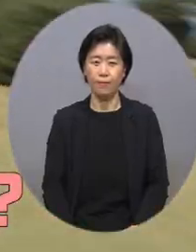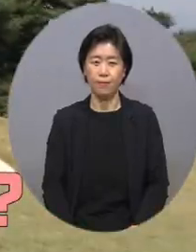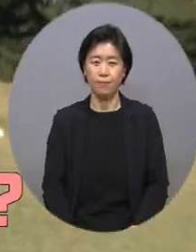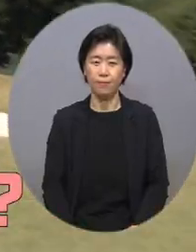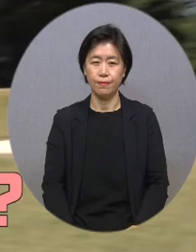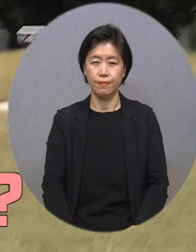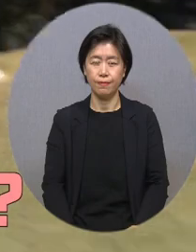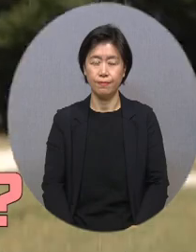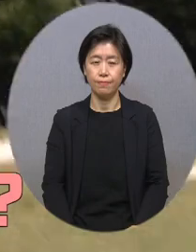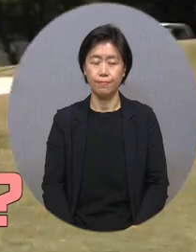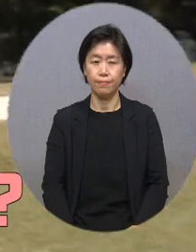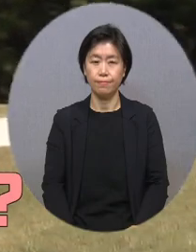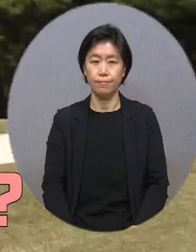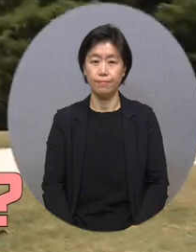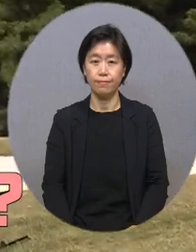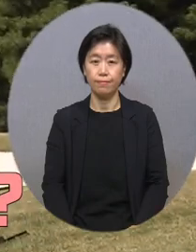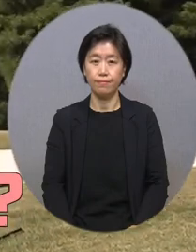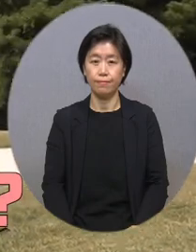저는